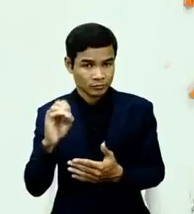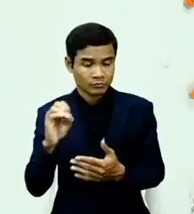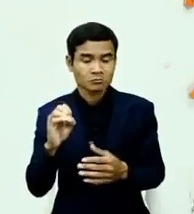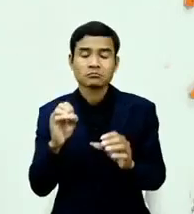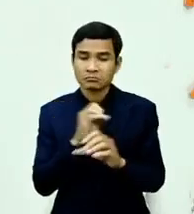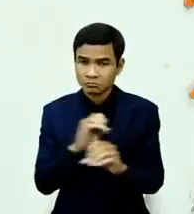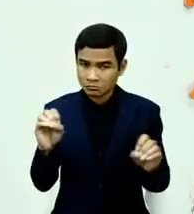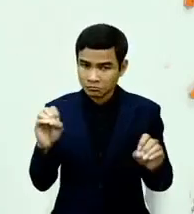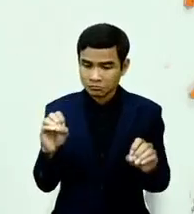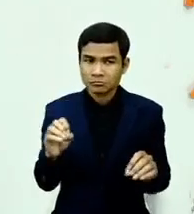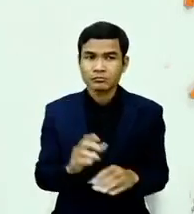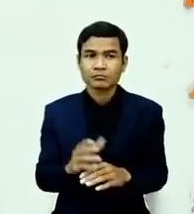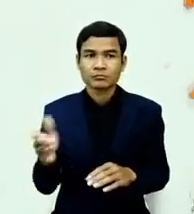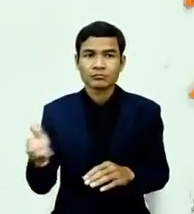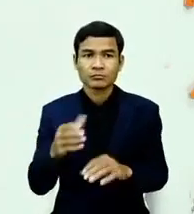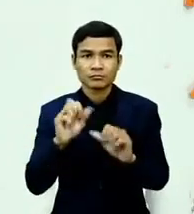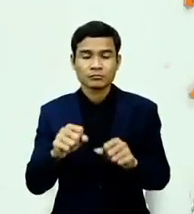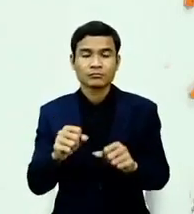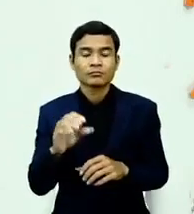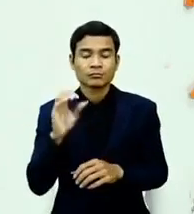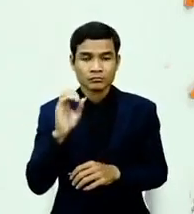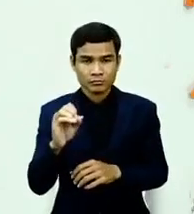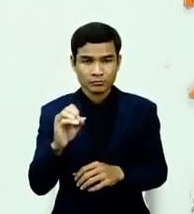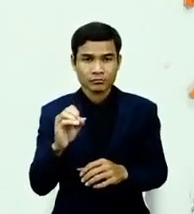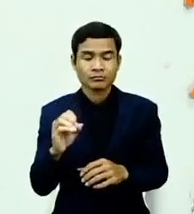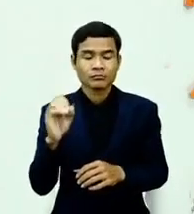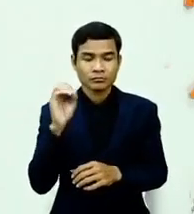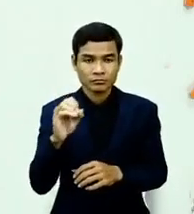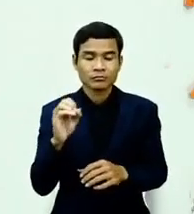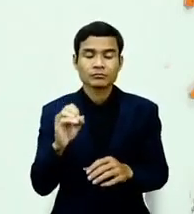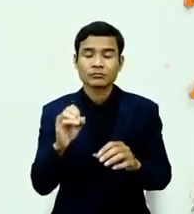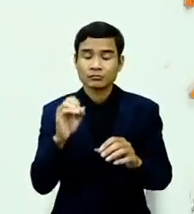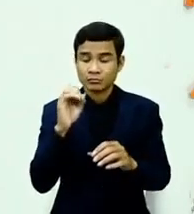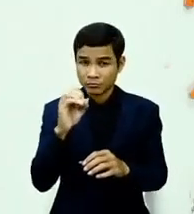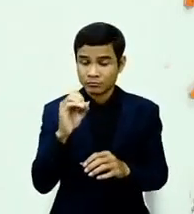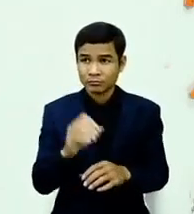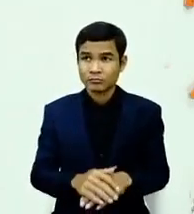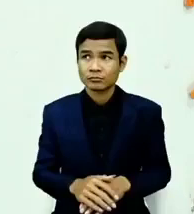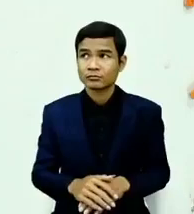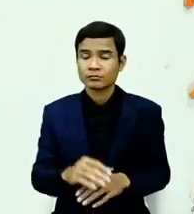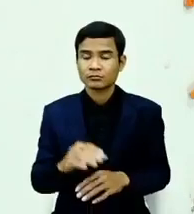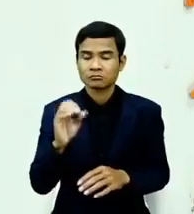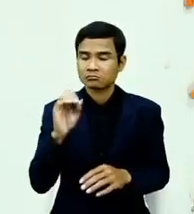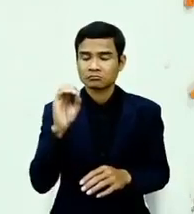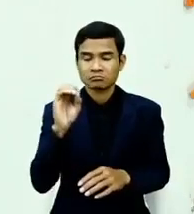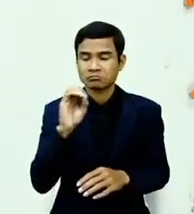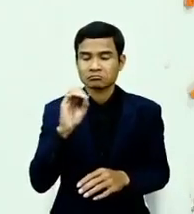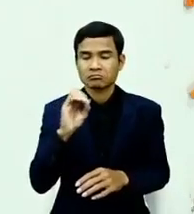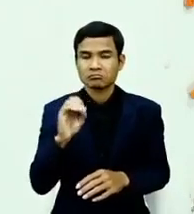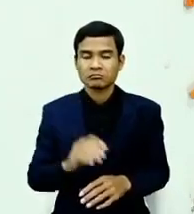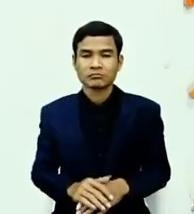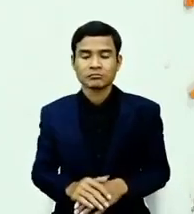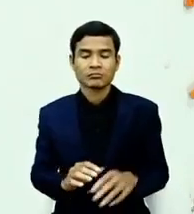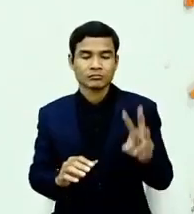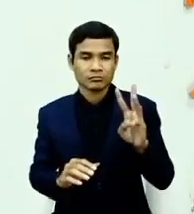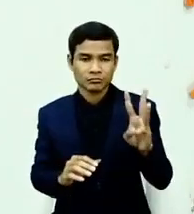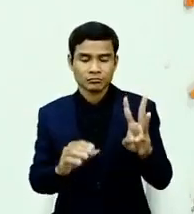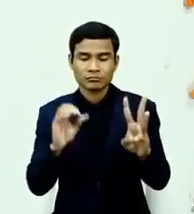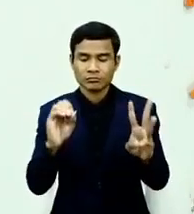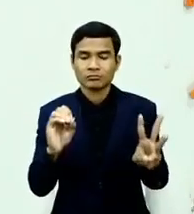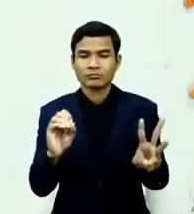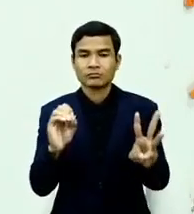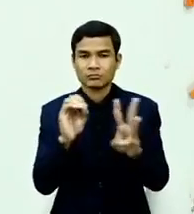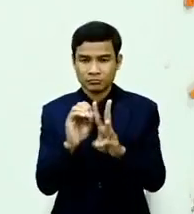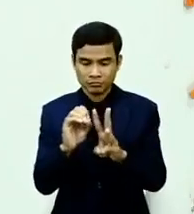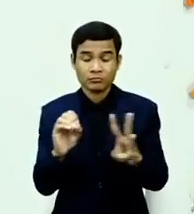ឬក៏គ្មានដូច្នេះយើងអាចដាក់ដៃចាបែបនេះតាំងឲ្យ0មែនទេគ្មានម្រាមដៃទេចាអញ្ចឹងយើងដាក់បូកបញ្ចូលគ្នា